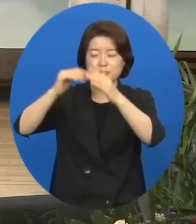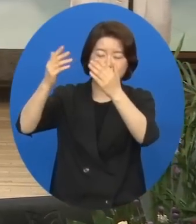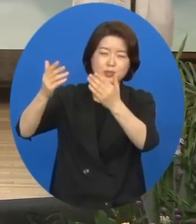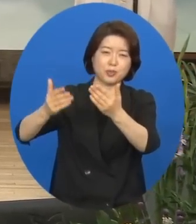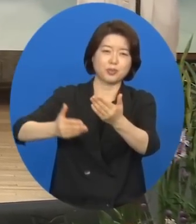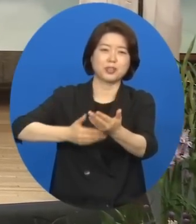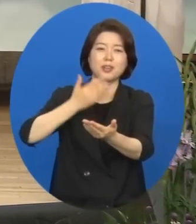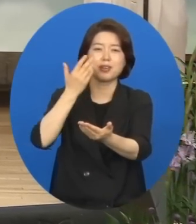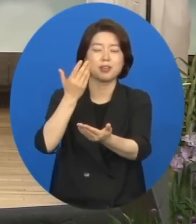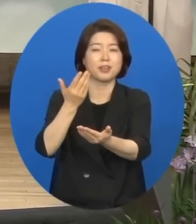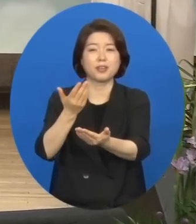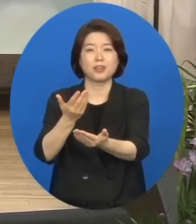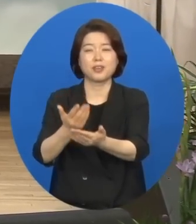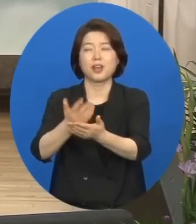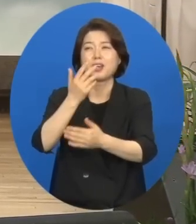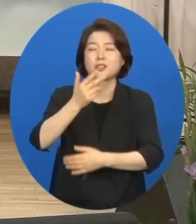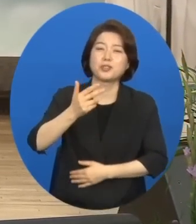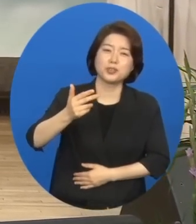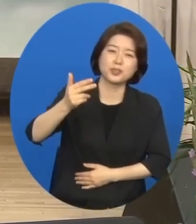채워주소서.